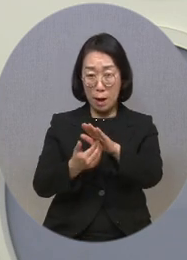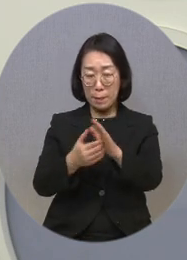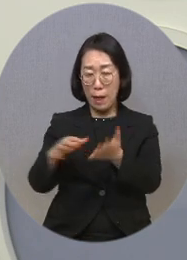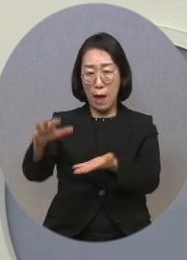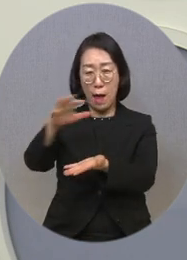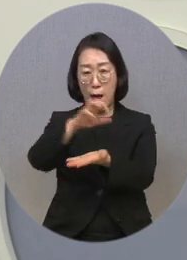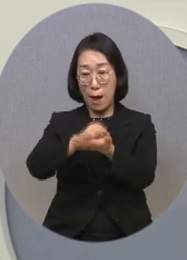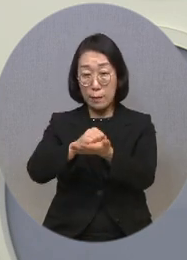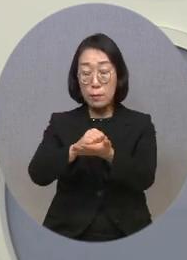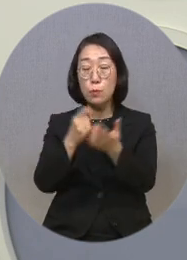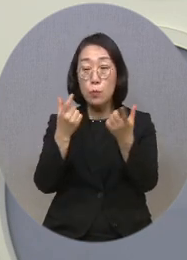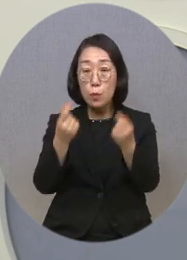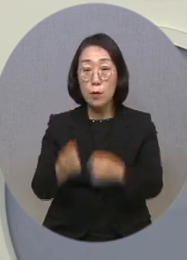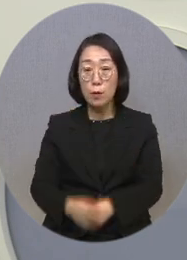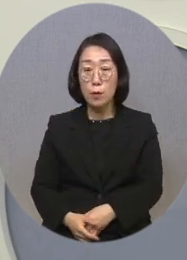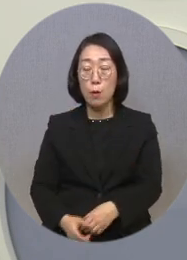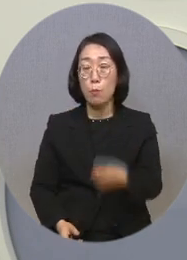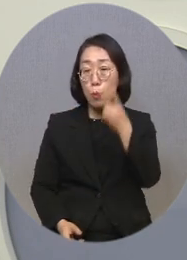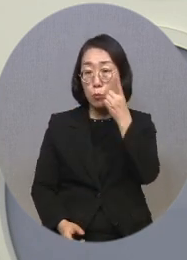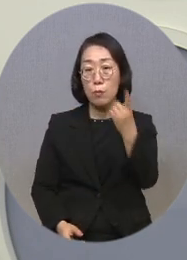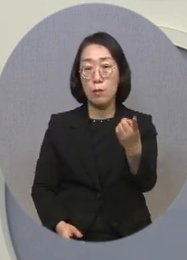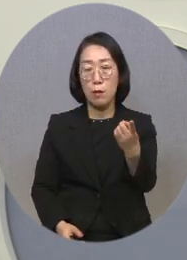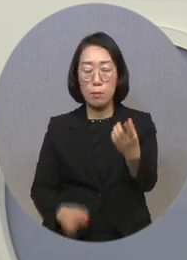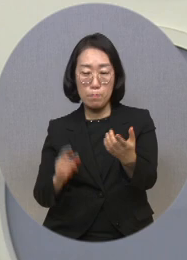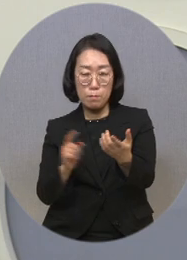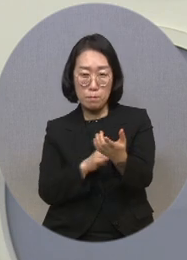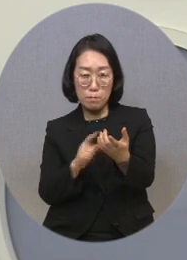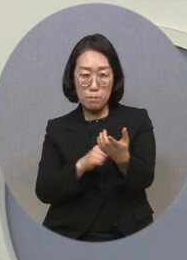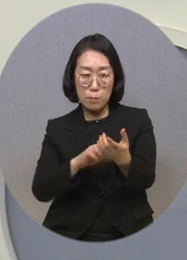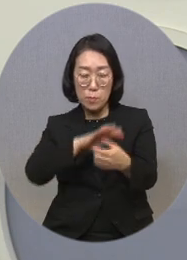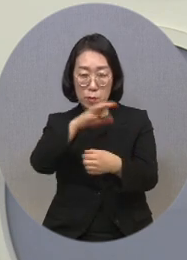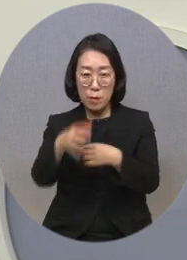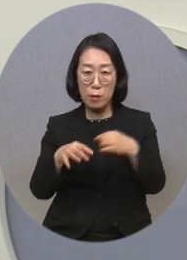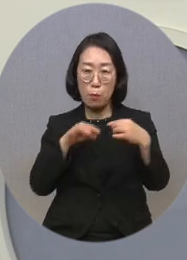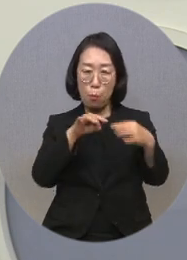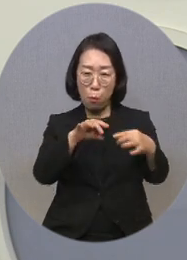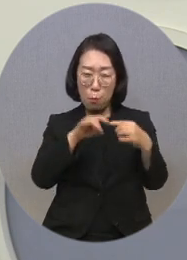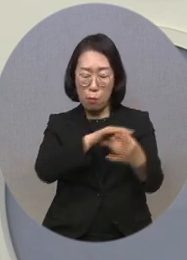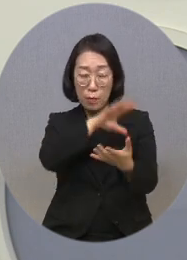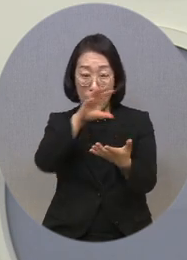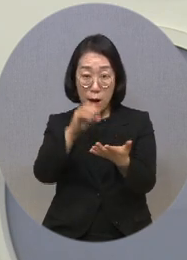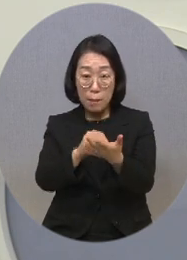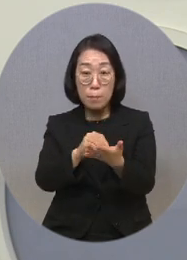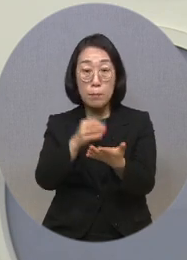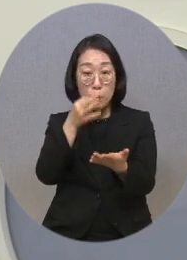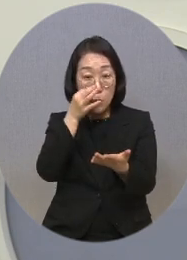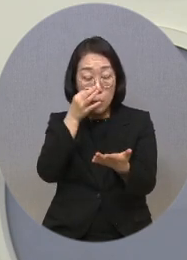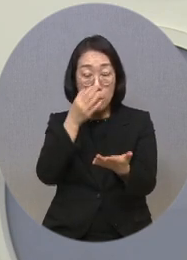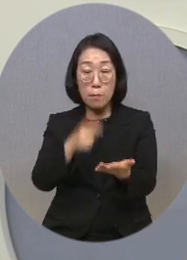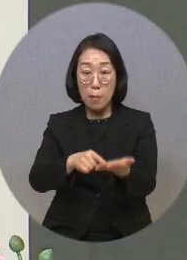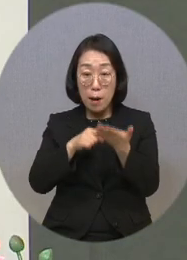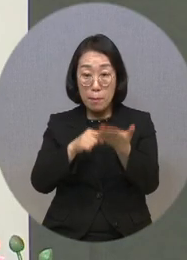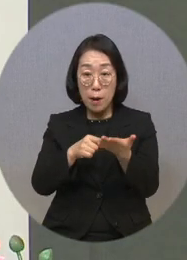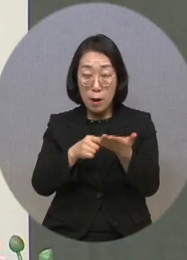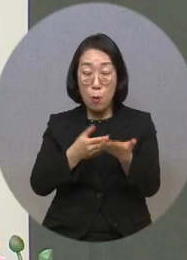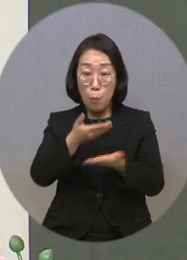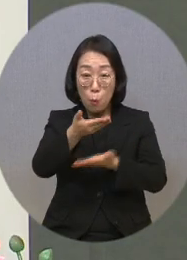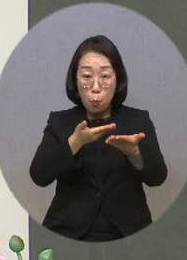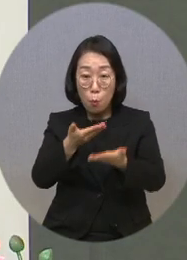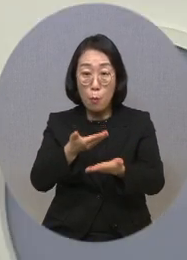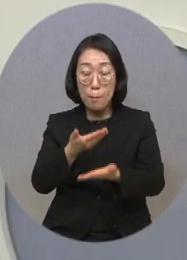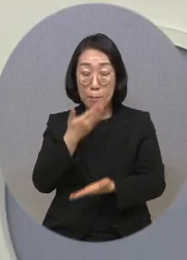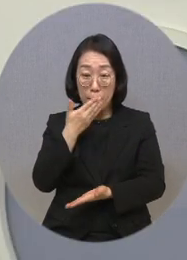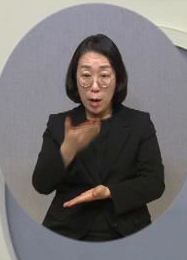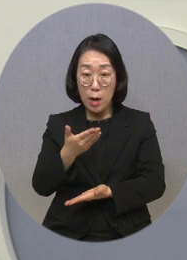인터넷 스마트폰 하나만 가지고 손바닥에서 전 세상을 보고 공유하고 나누고 할 수 있는 그런 시대